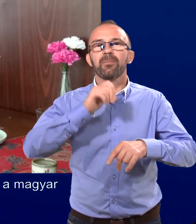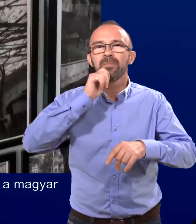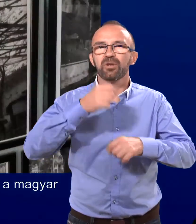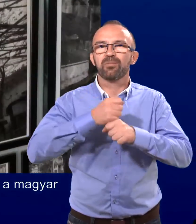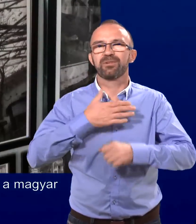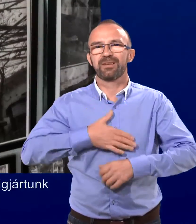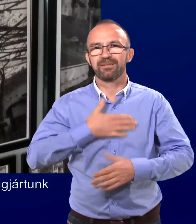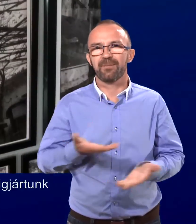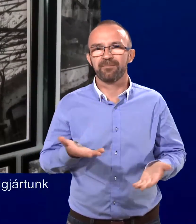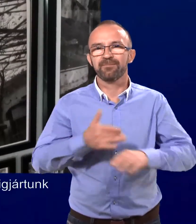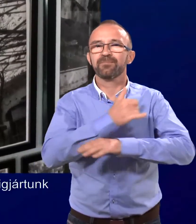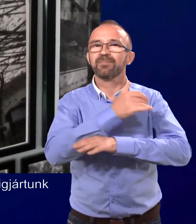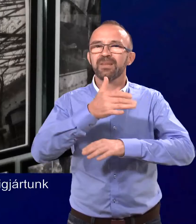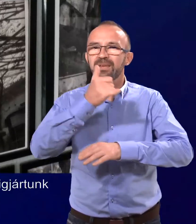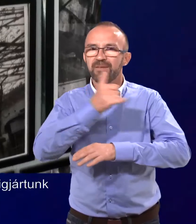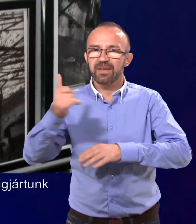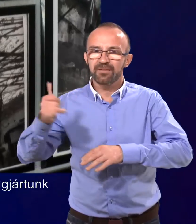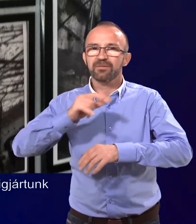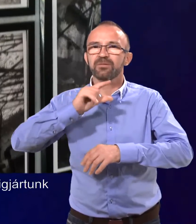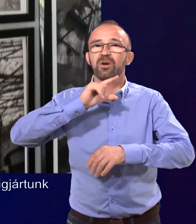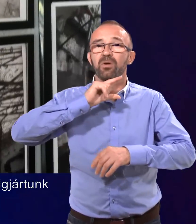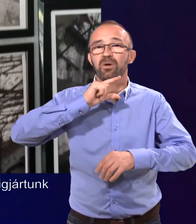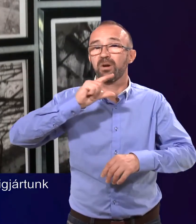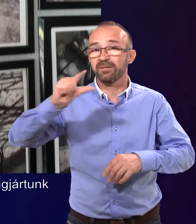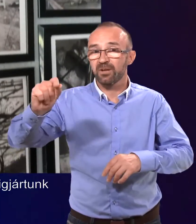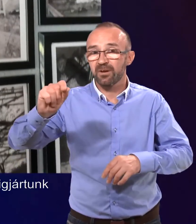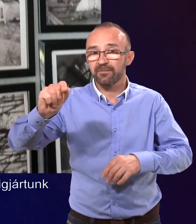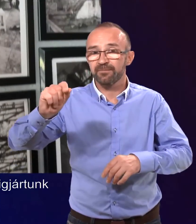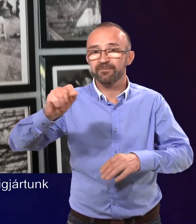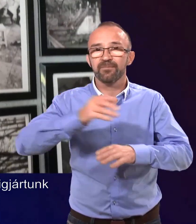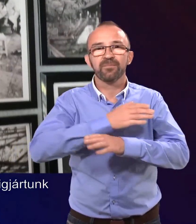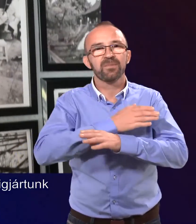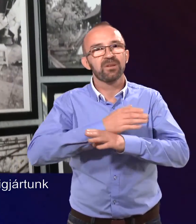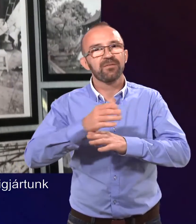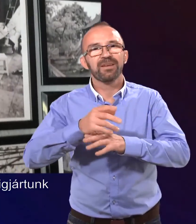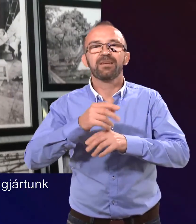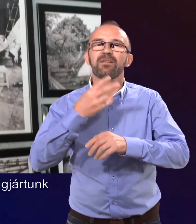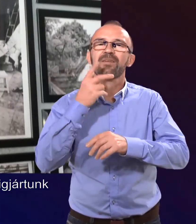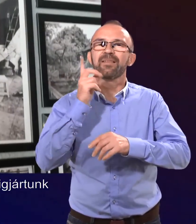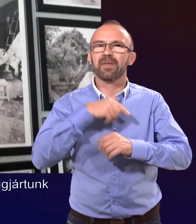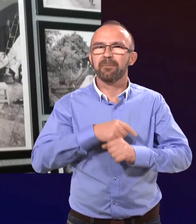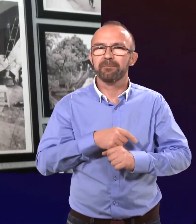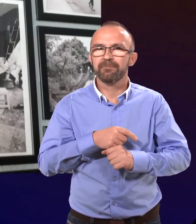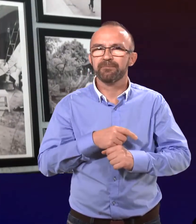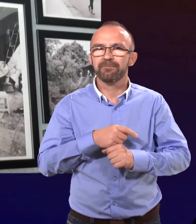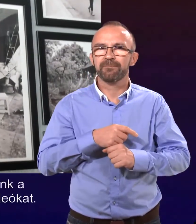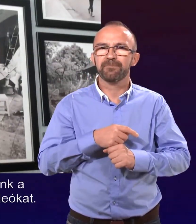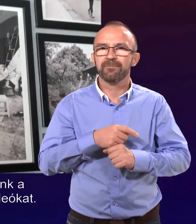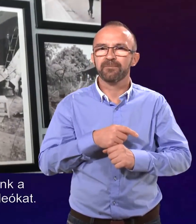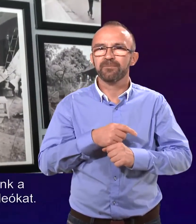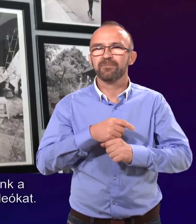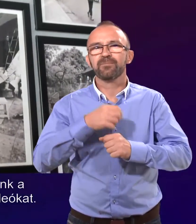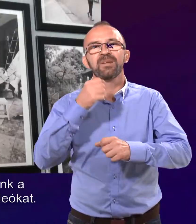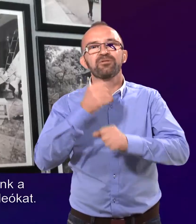magyar bort. Úgy minden évben hazamentünk, és végigjártunk Vietnámban,